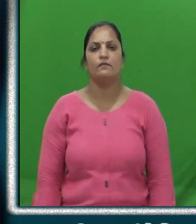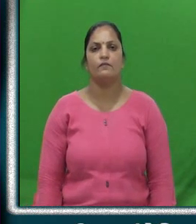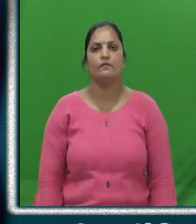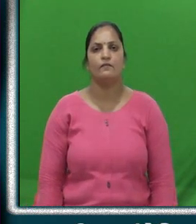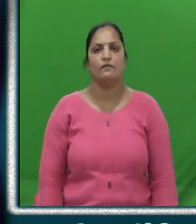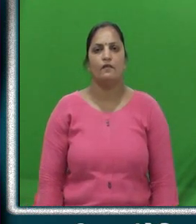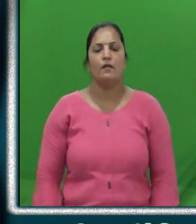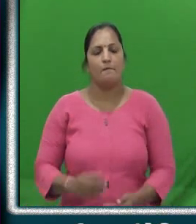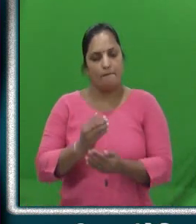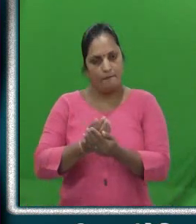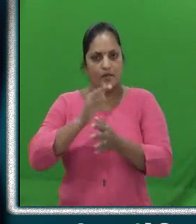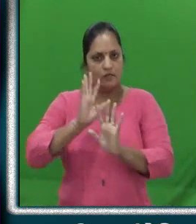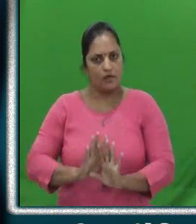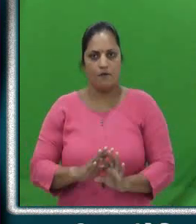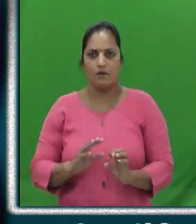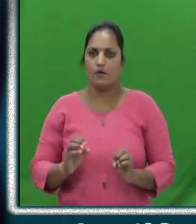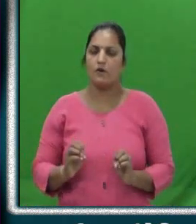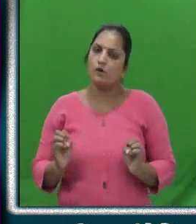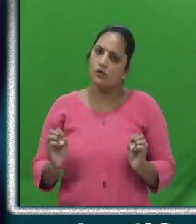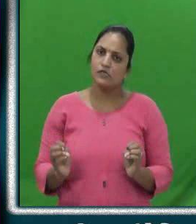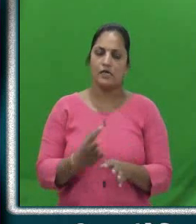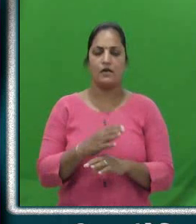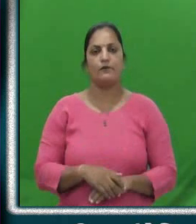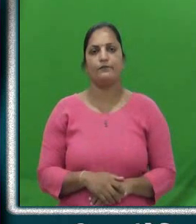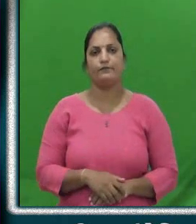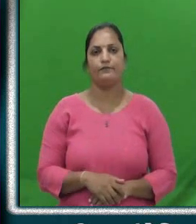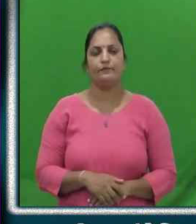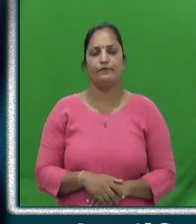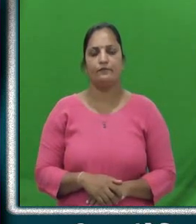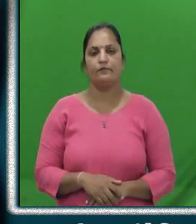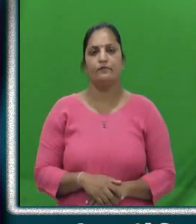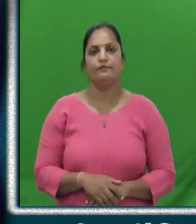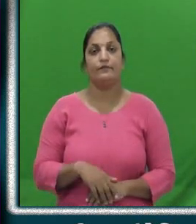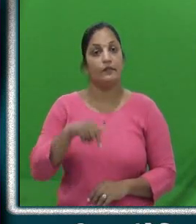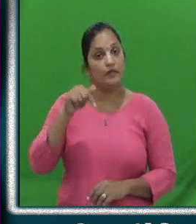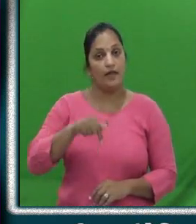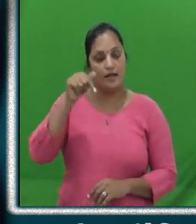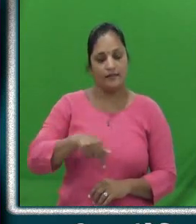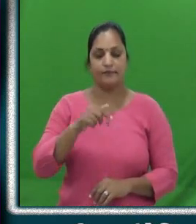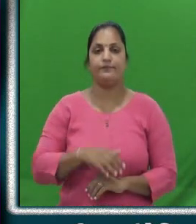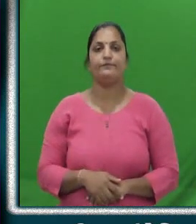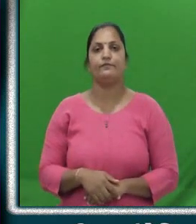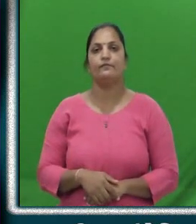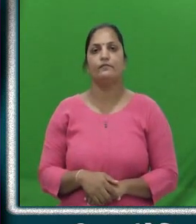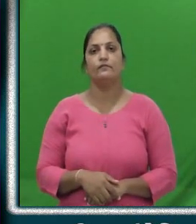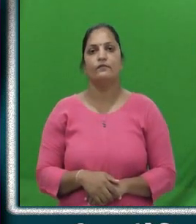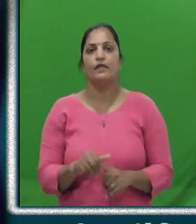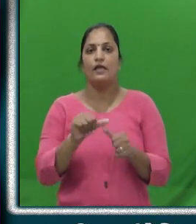अने तेना ने बचावा माटेनी चरवरनी शुरुआत करी। टुडे